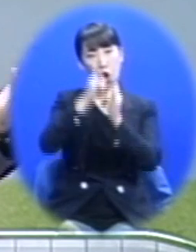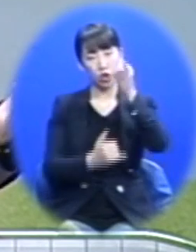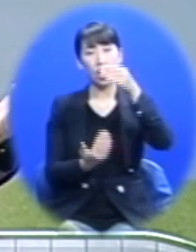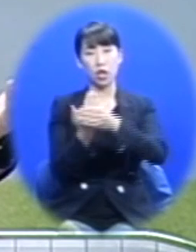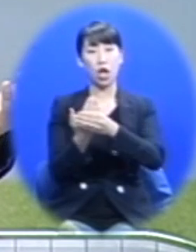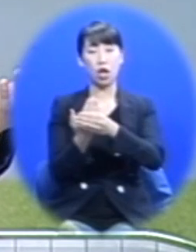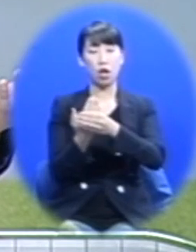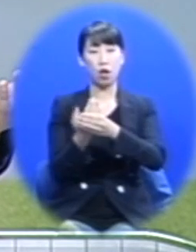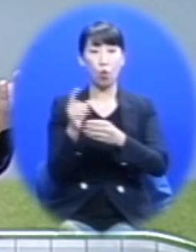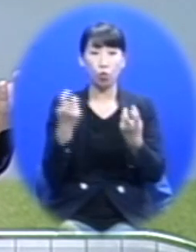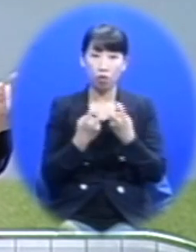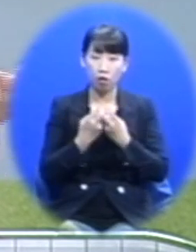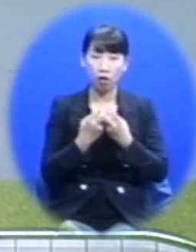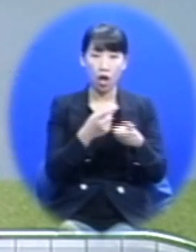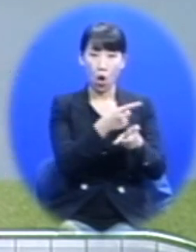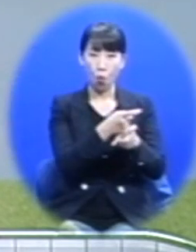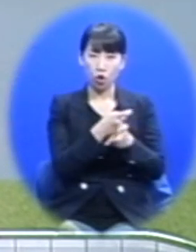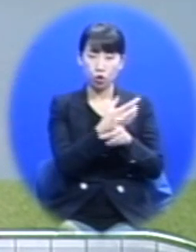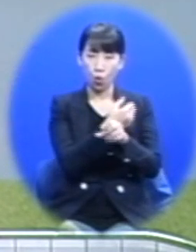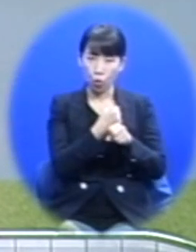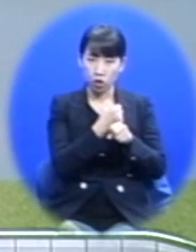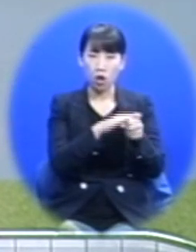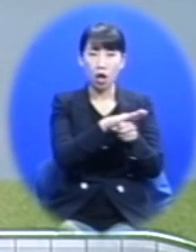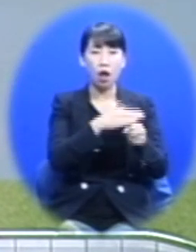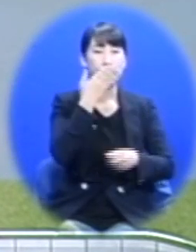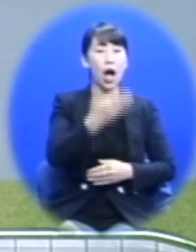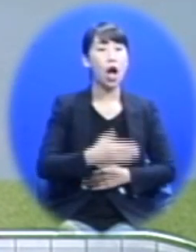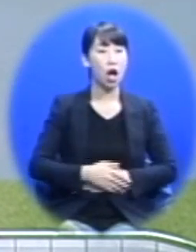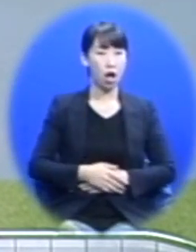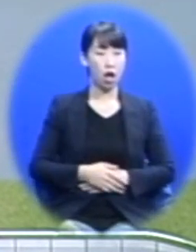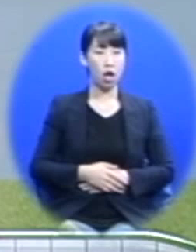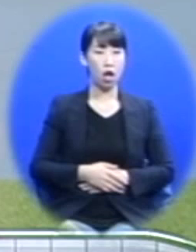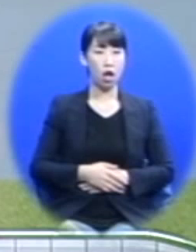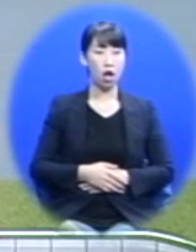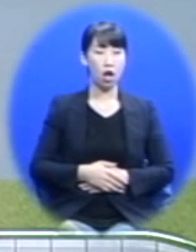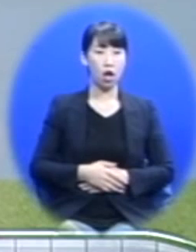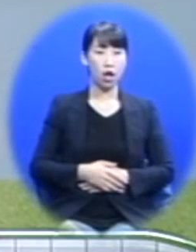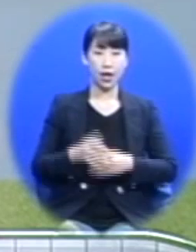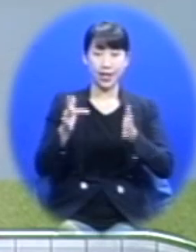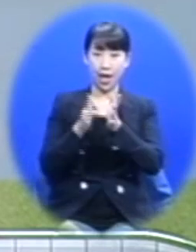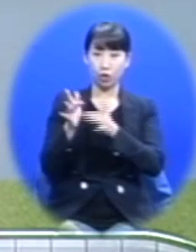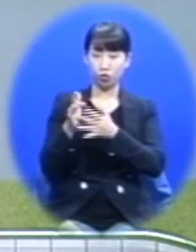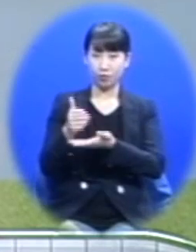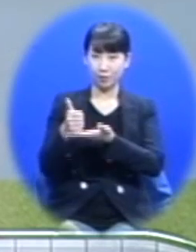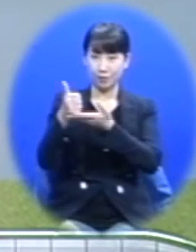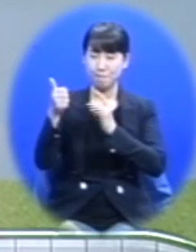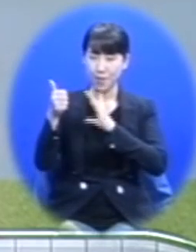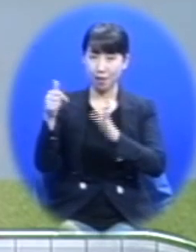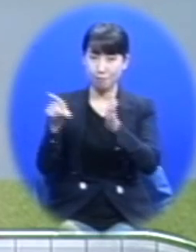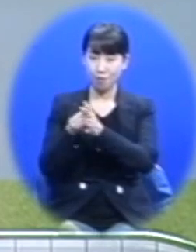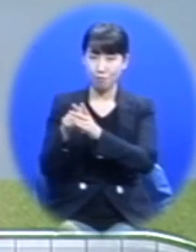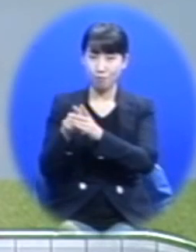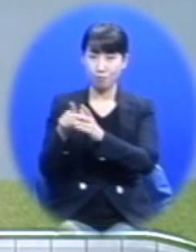원수도 용서하게 됩니다. 원수도 사랑하게 됩니다. 주 예수님만 오직 믿고 주 예수님만 오직